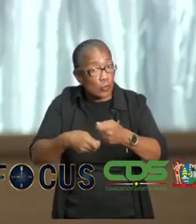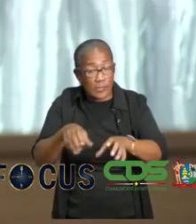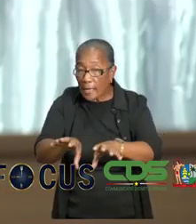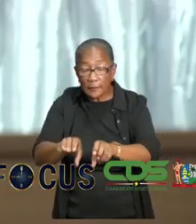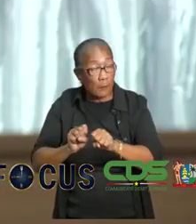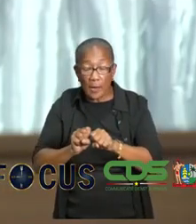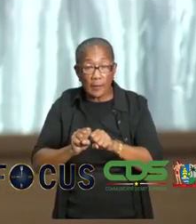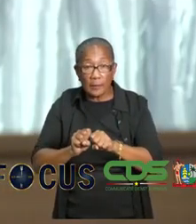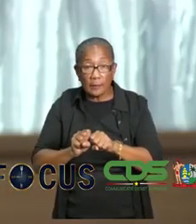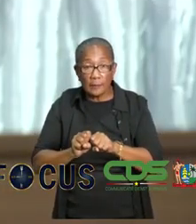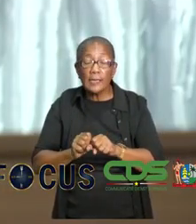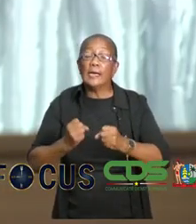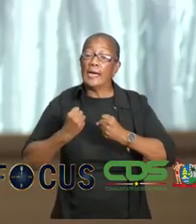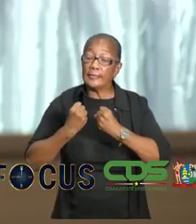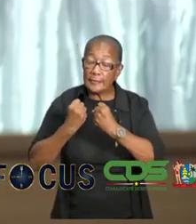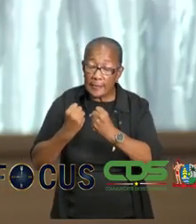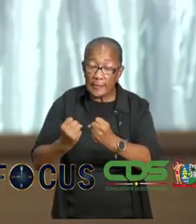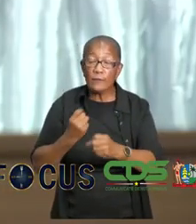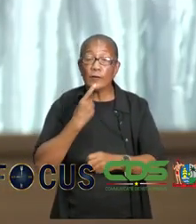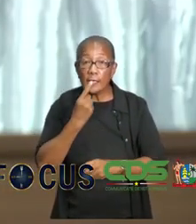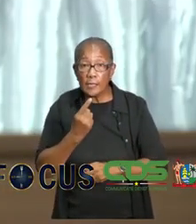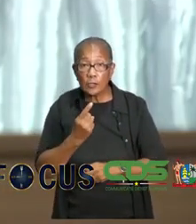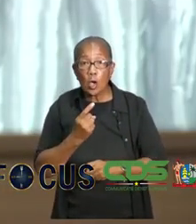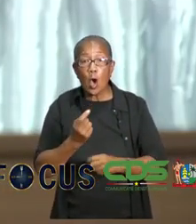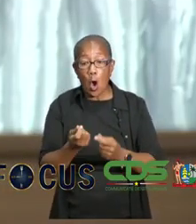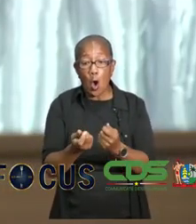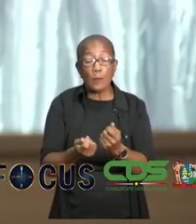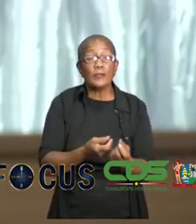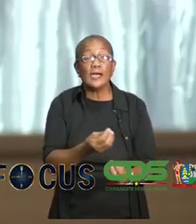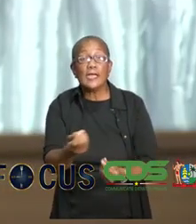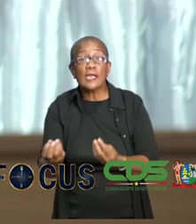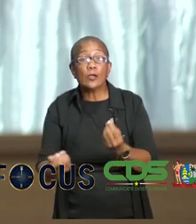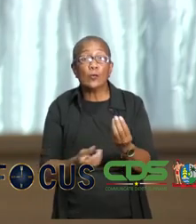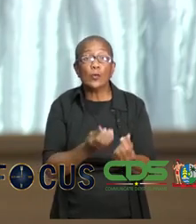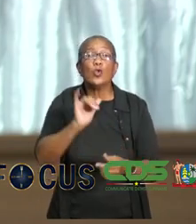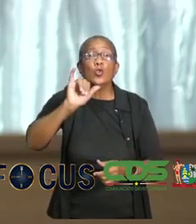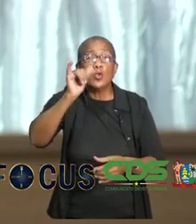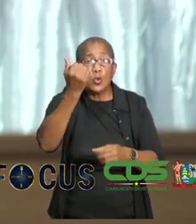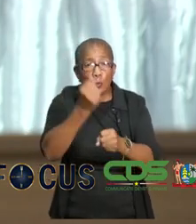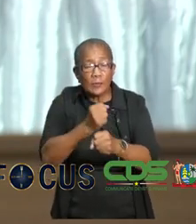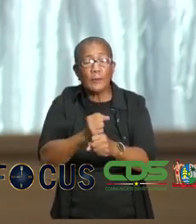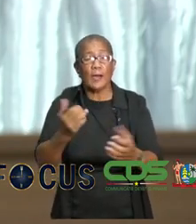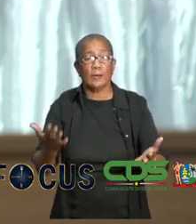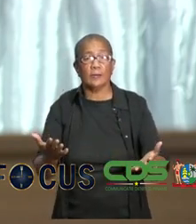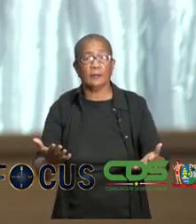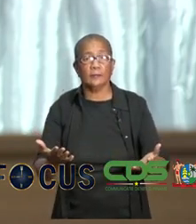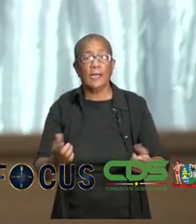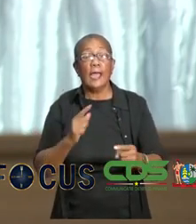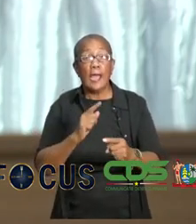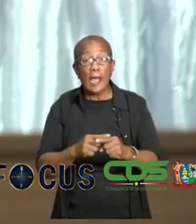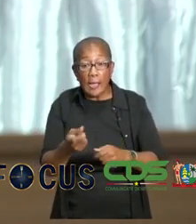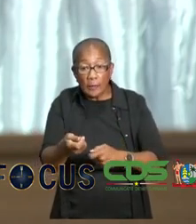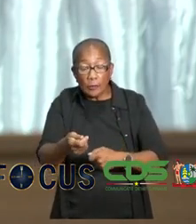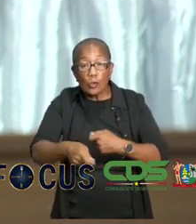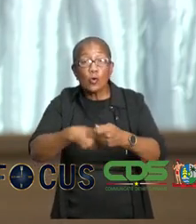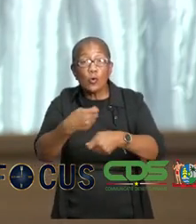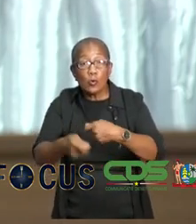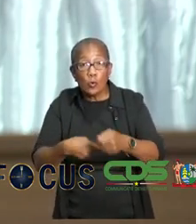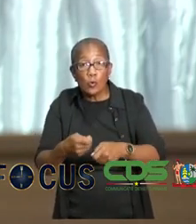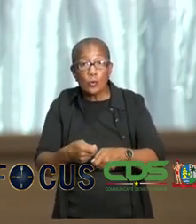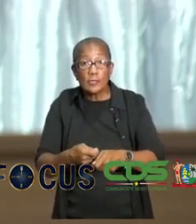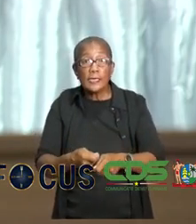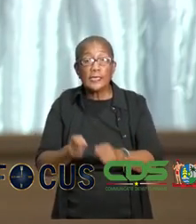pakken. Het streven is om de economie te herstellen. En de koers is een